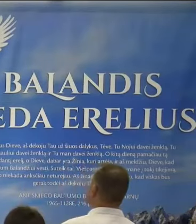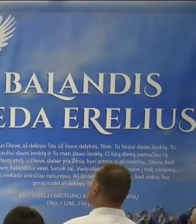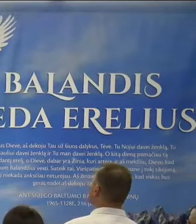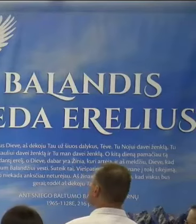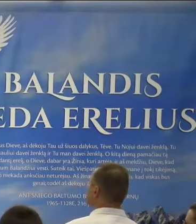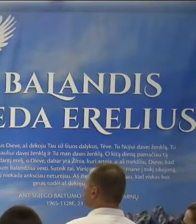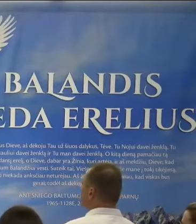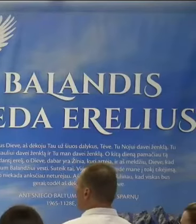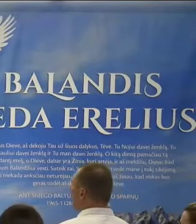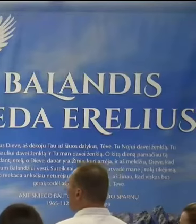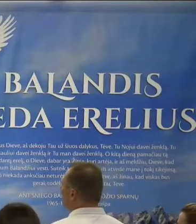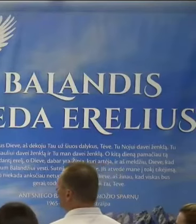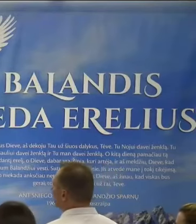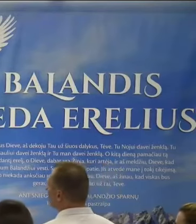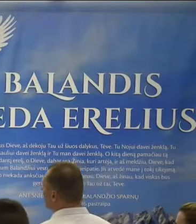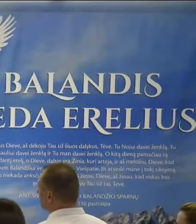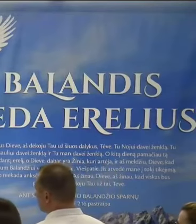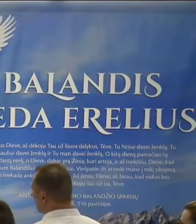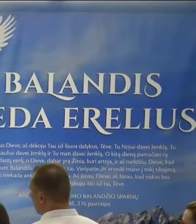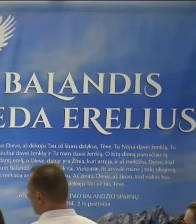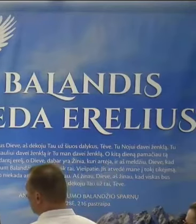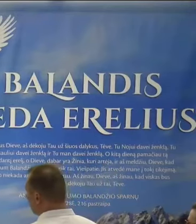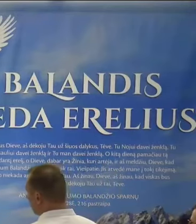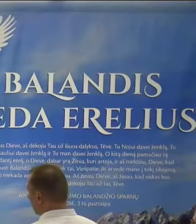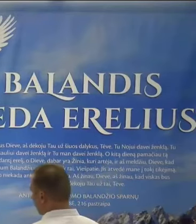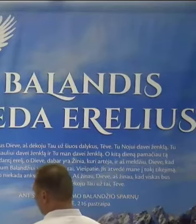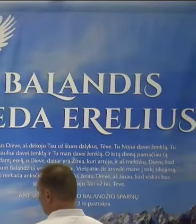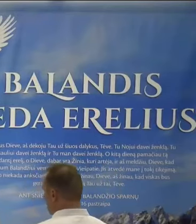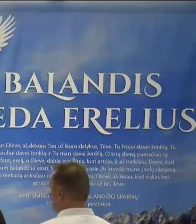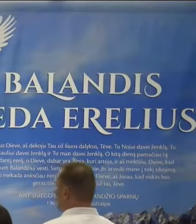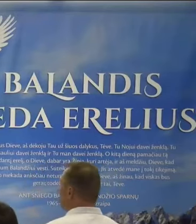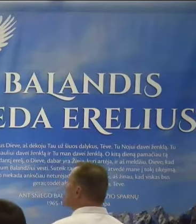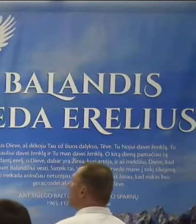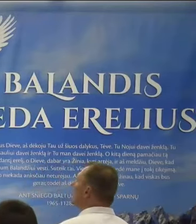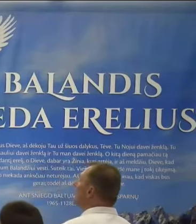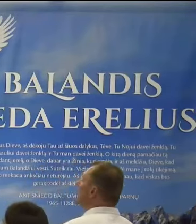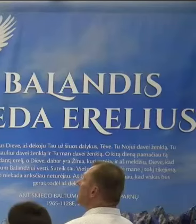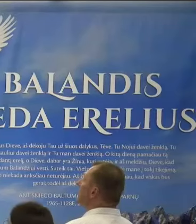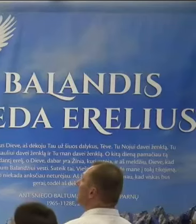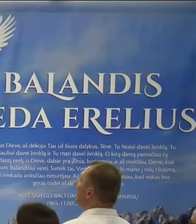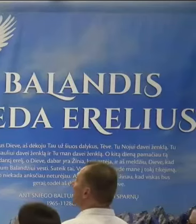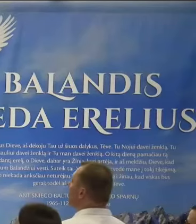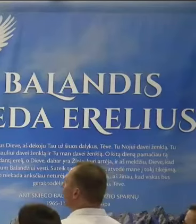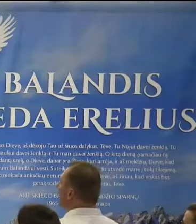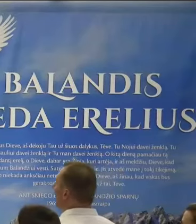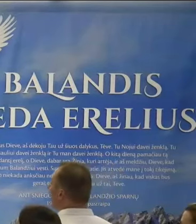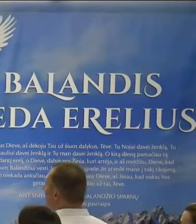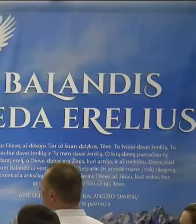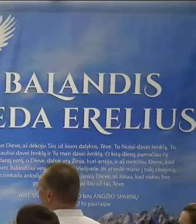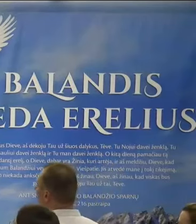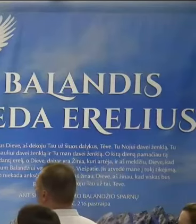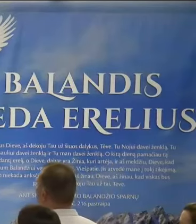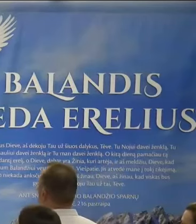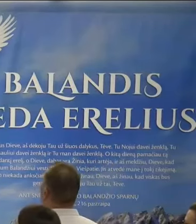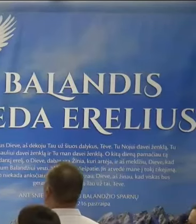nuostabus. Gyvenu su brangiu viešpačiu vieningai